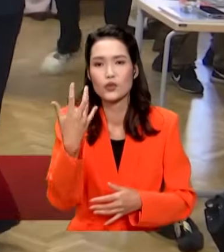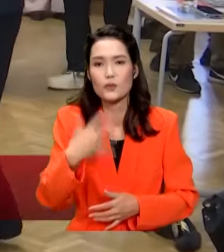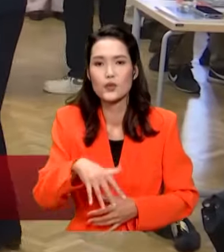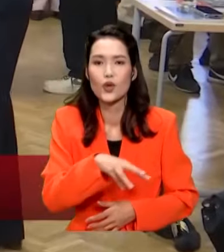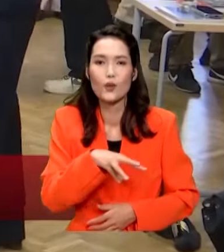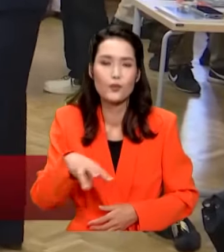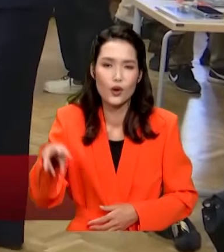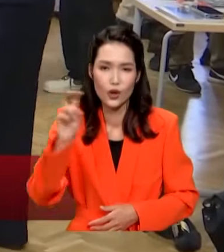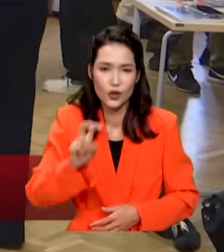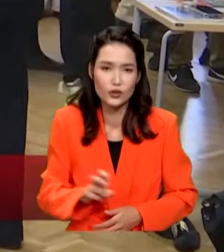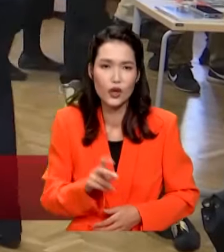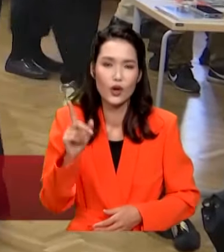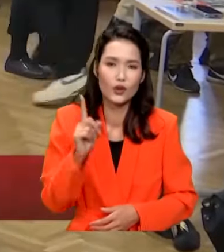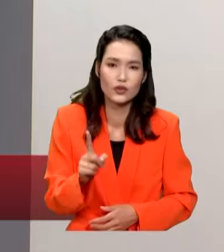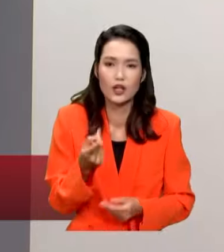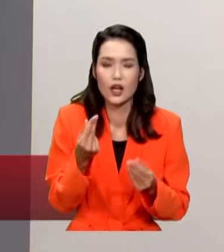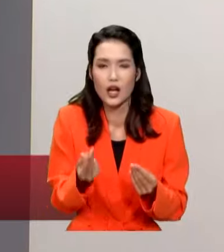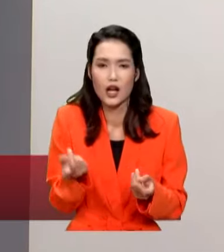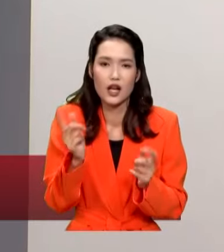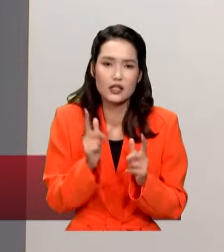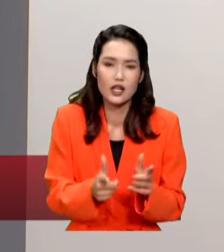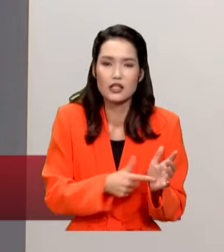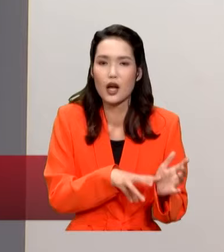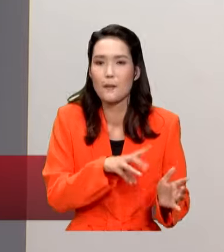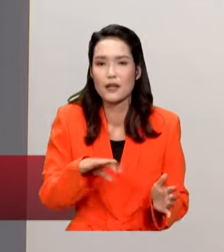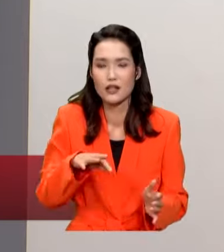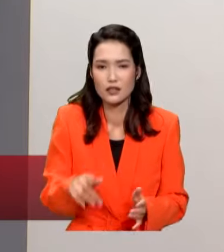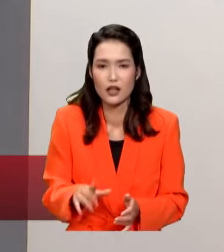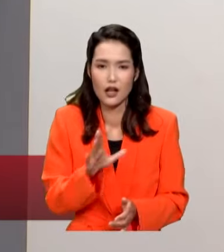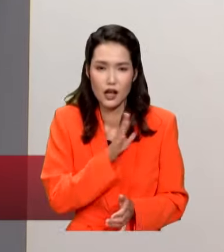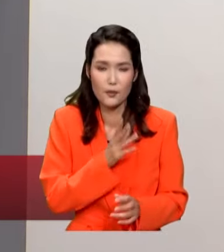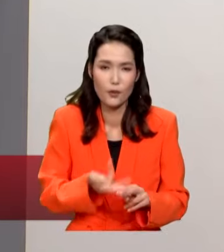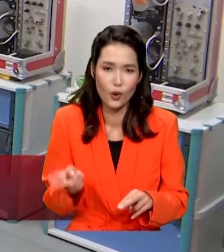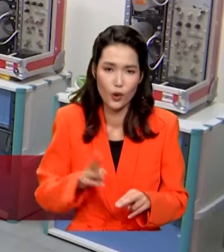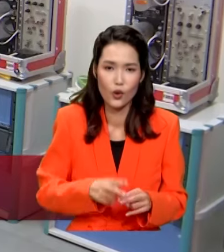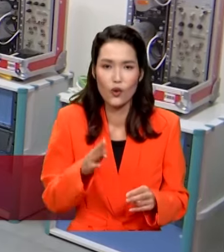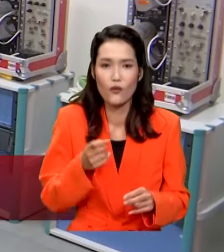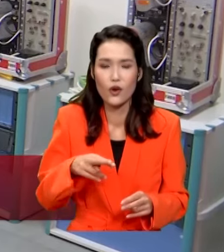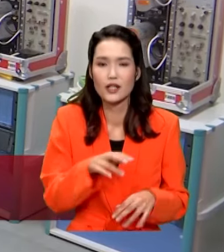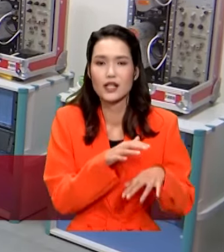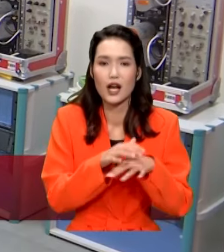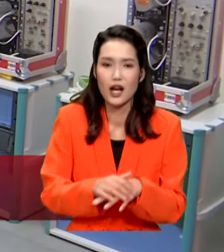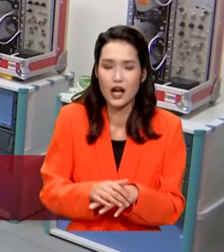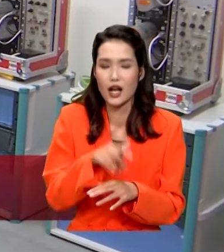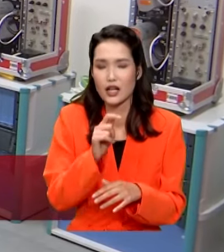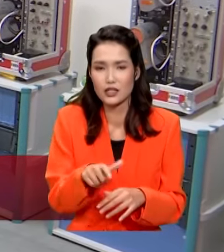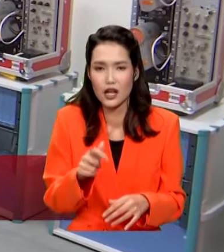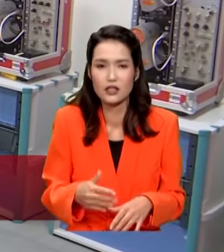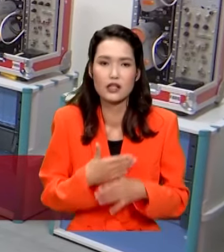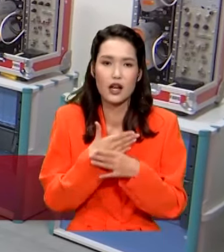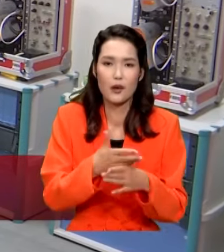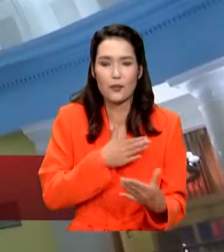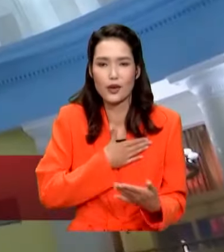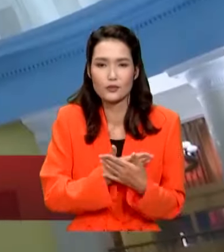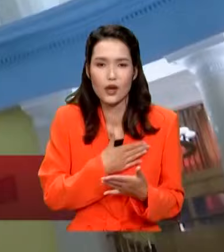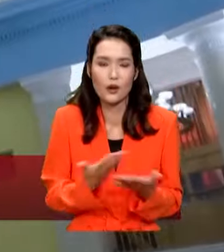миллионов долларов, что эквивалентно 120 миллиардам тенге. Кроме этого, фонд «Халык» и лично Тимур Кулебаев оказывают